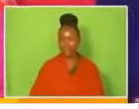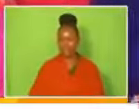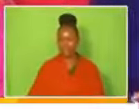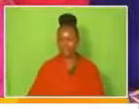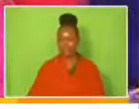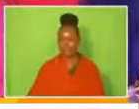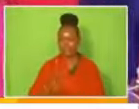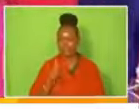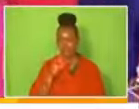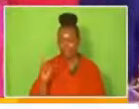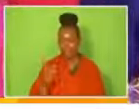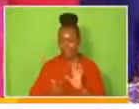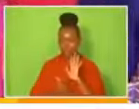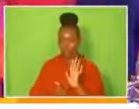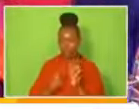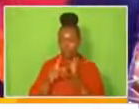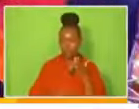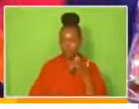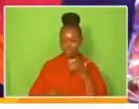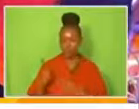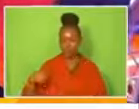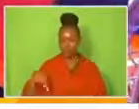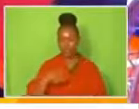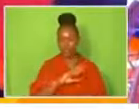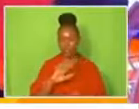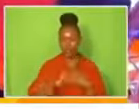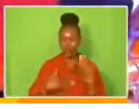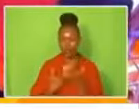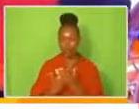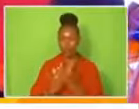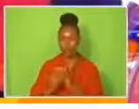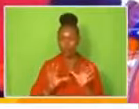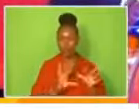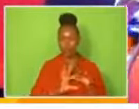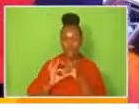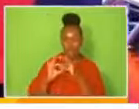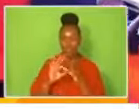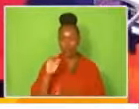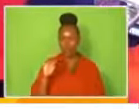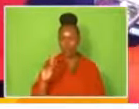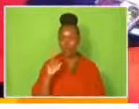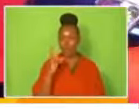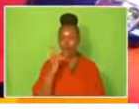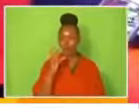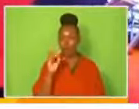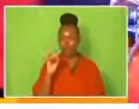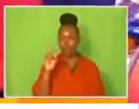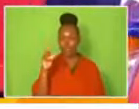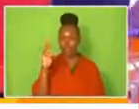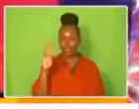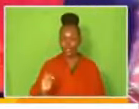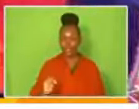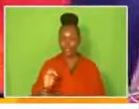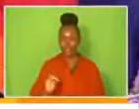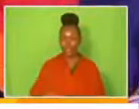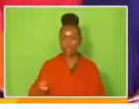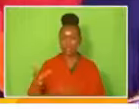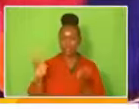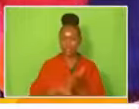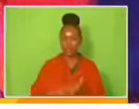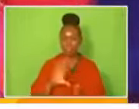ishara ya kwamba sisi tuko kimoja kama ODM. Sema